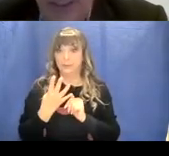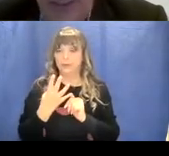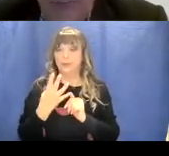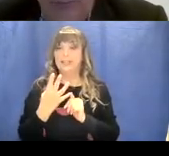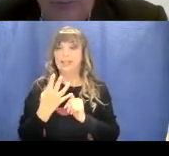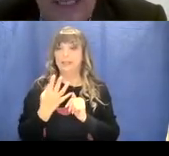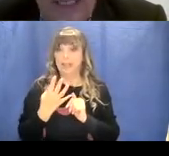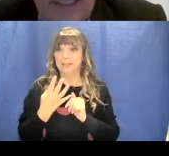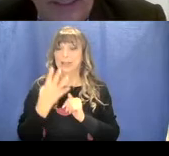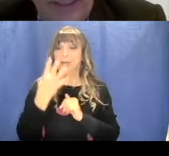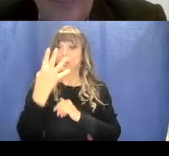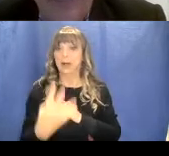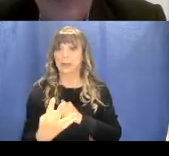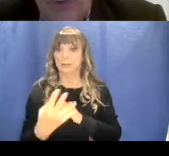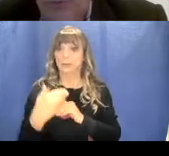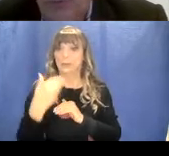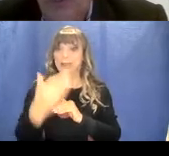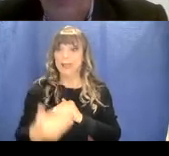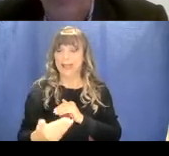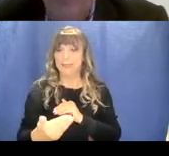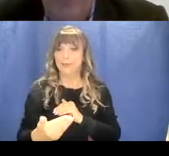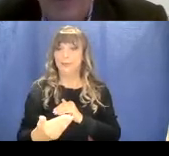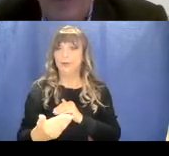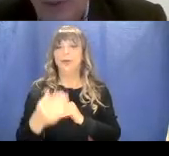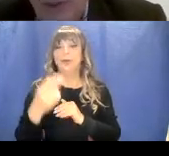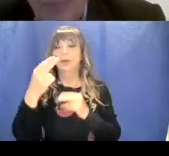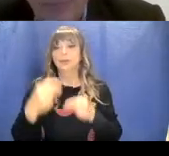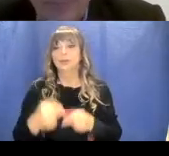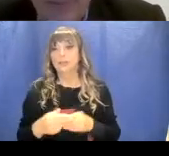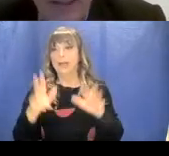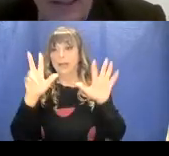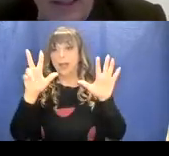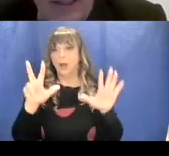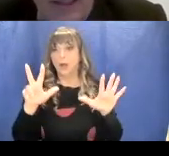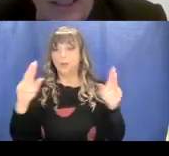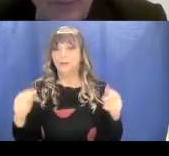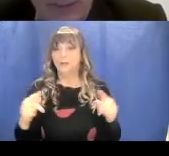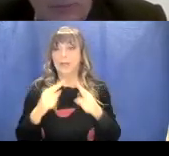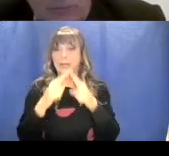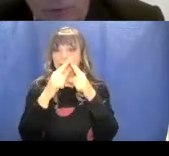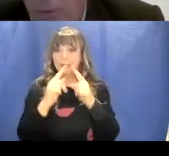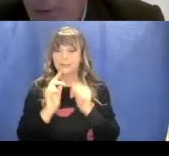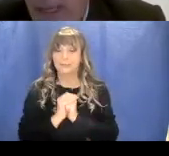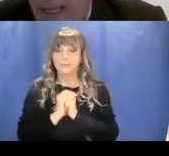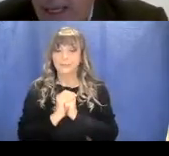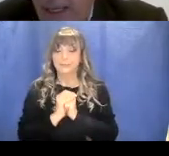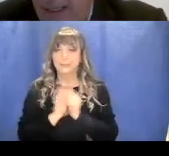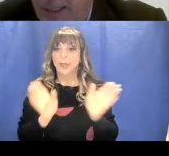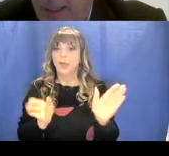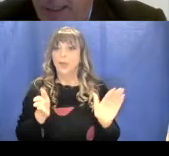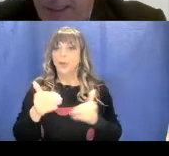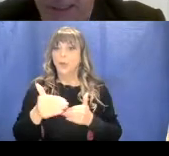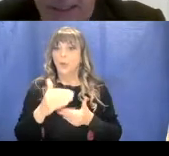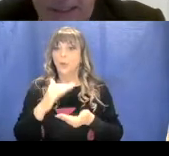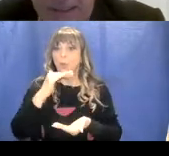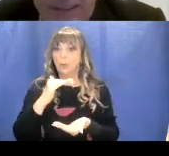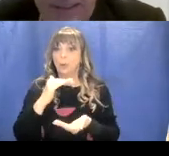quindi un totale di otto vertici allora il cubo era